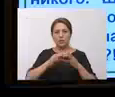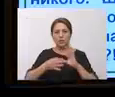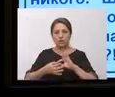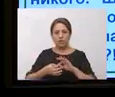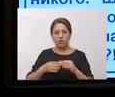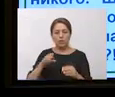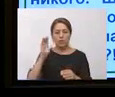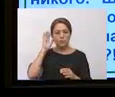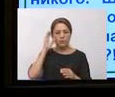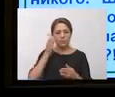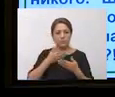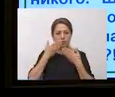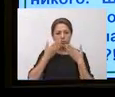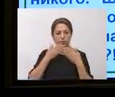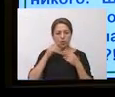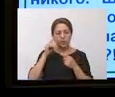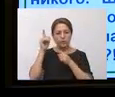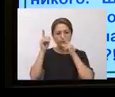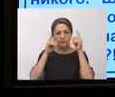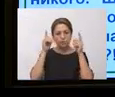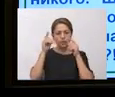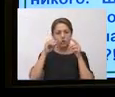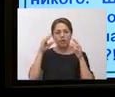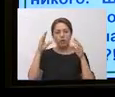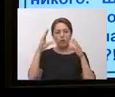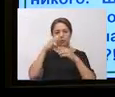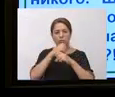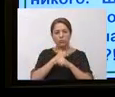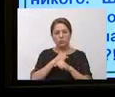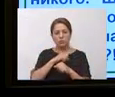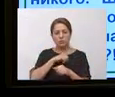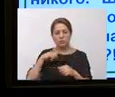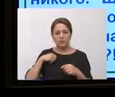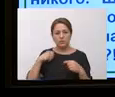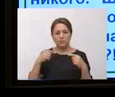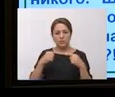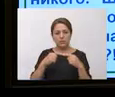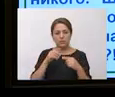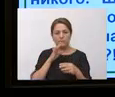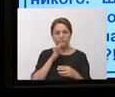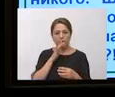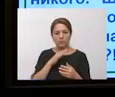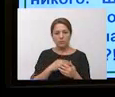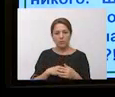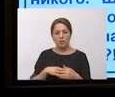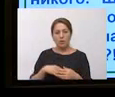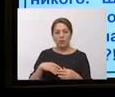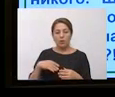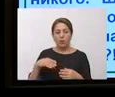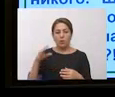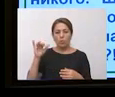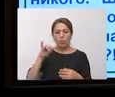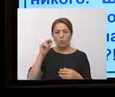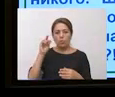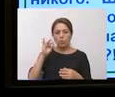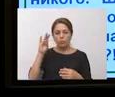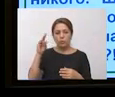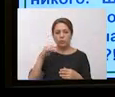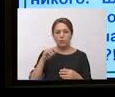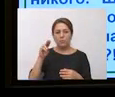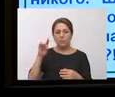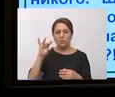внимательно. «Звездная ночь. Самое подходящее время. Ужин при свечах,